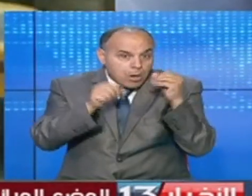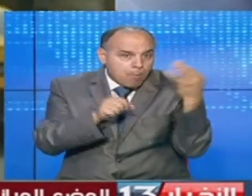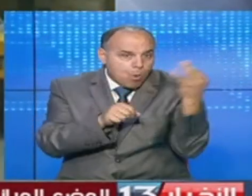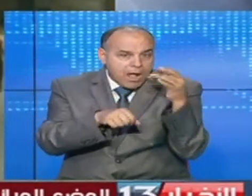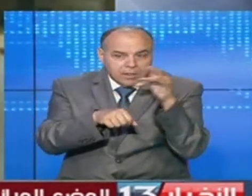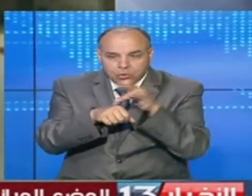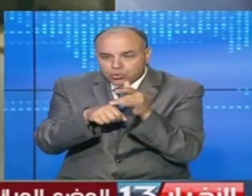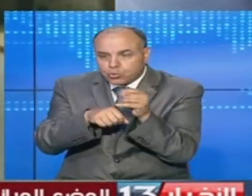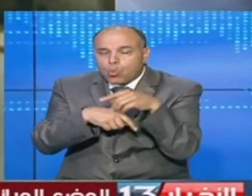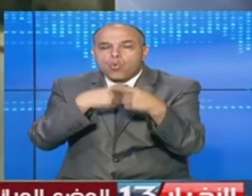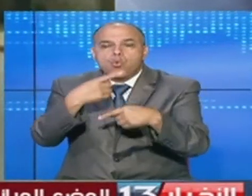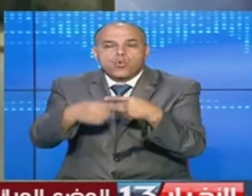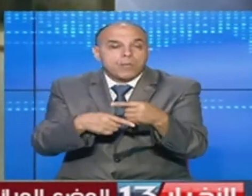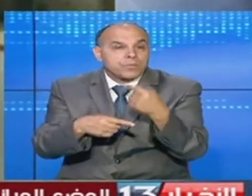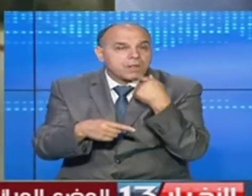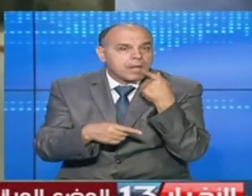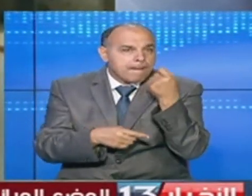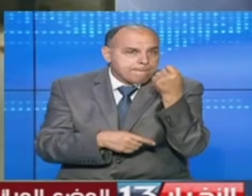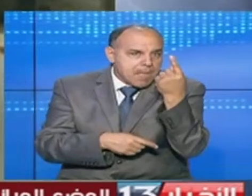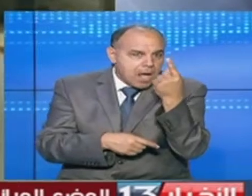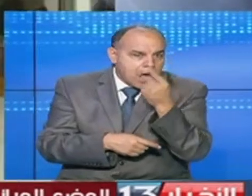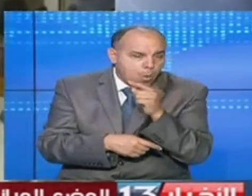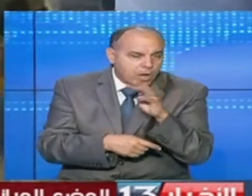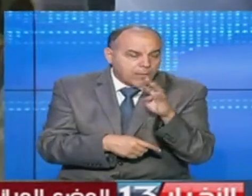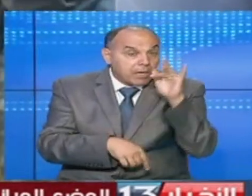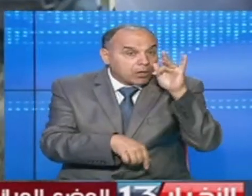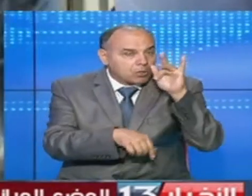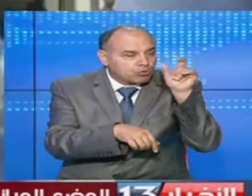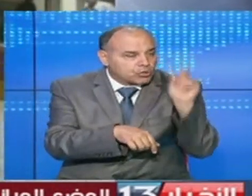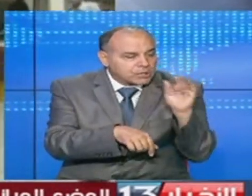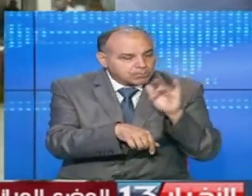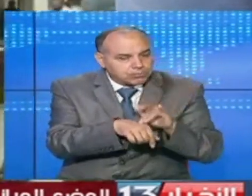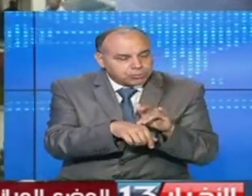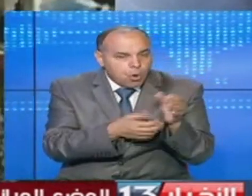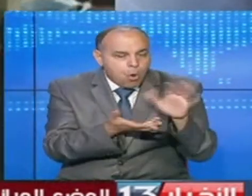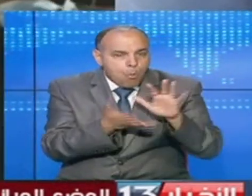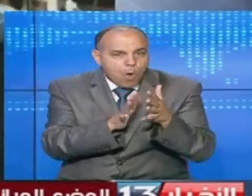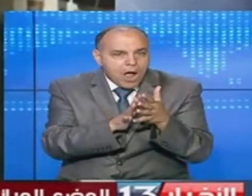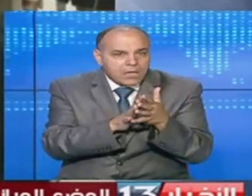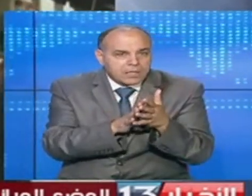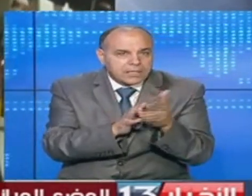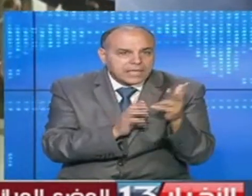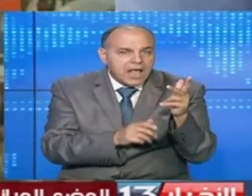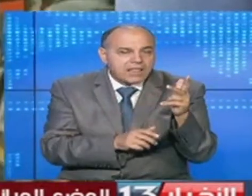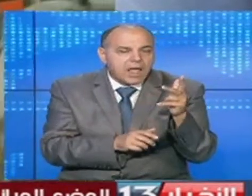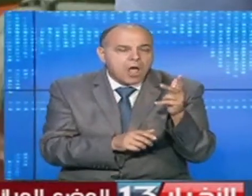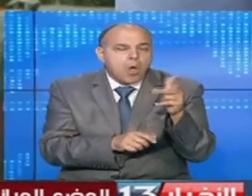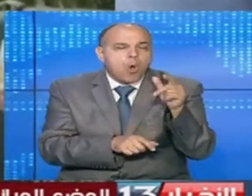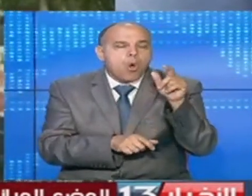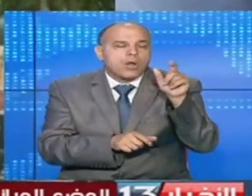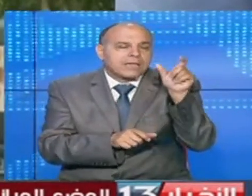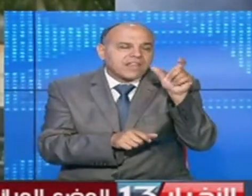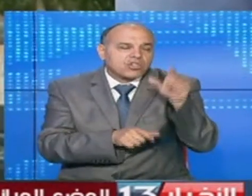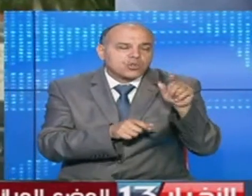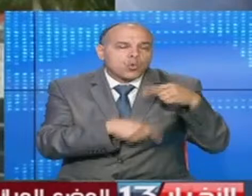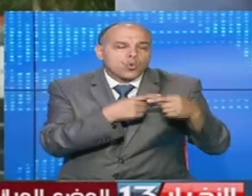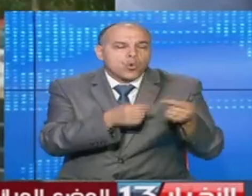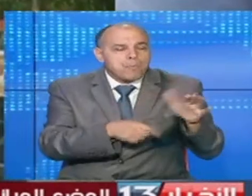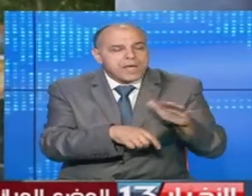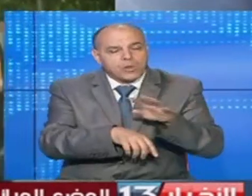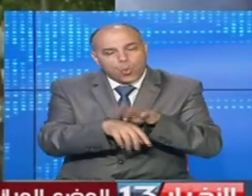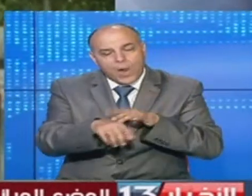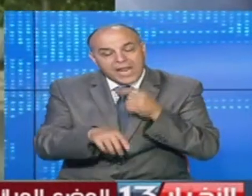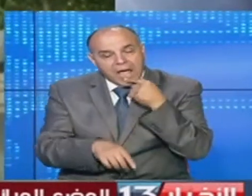الاصابات اليوميه مائه واربعين اصابه ومعدل ثلاث وفيات يوميا حسب وليد جهه